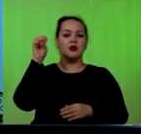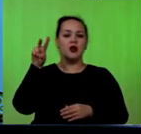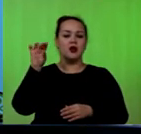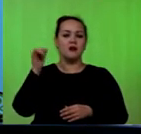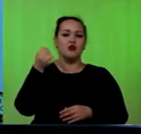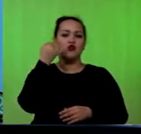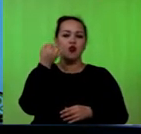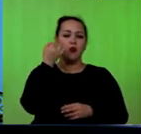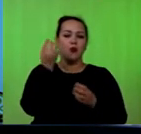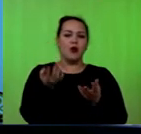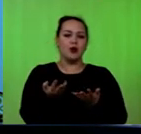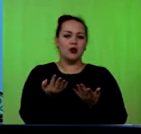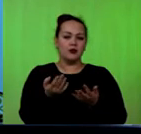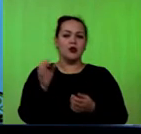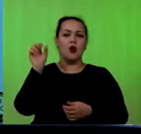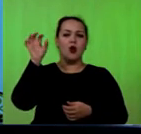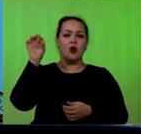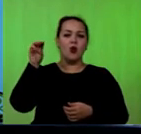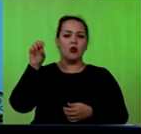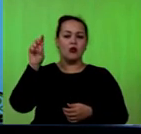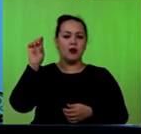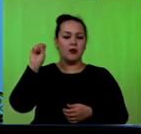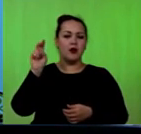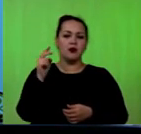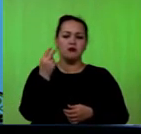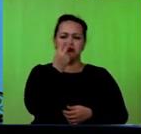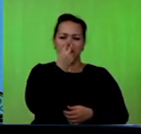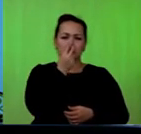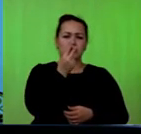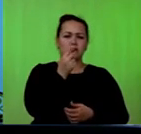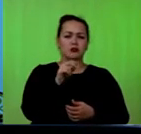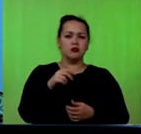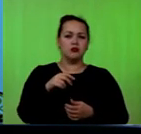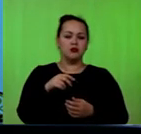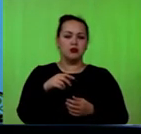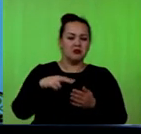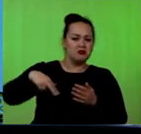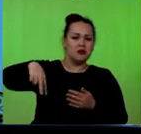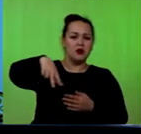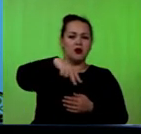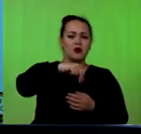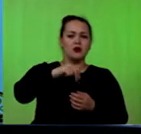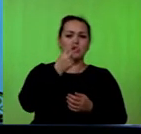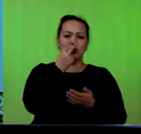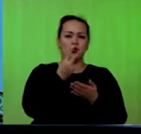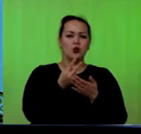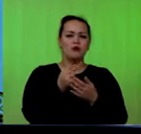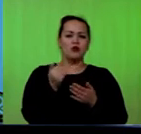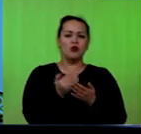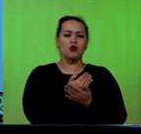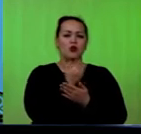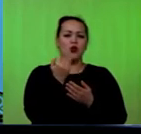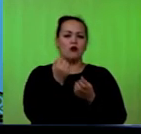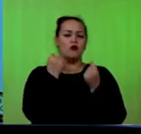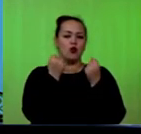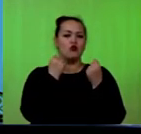ляг отабек проходя с дедом мимо чайханы парикмахерской увидел новую спортивную